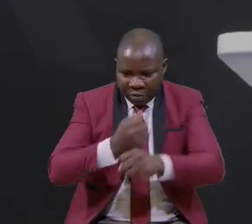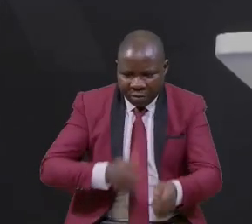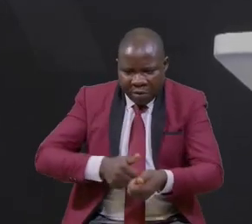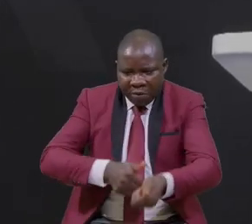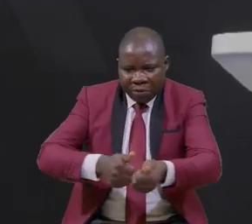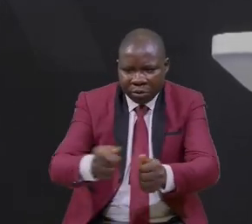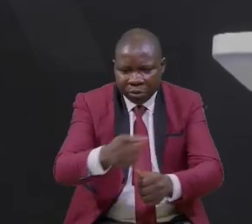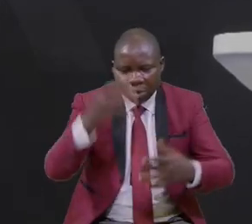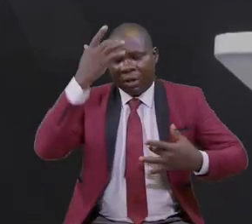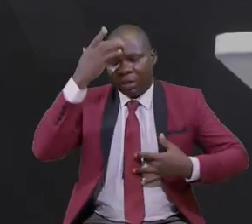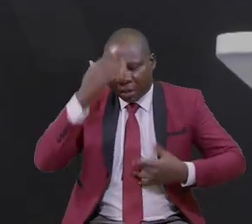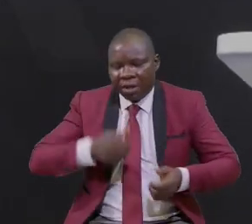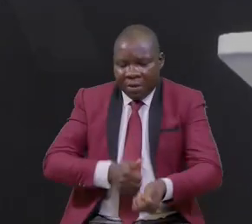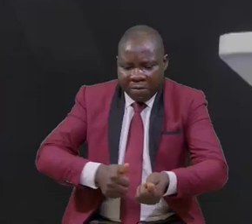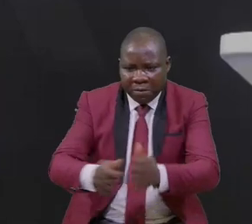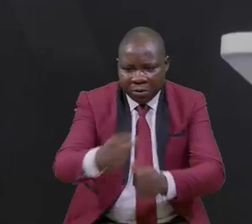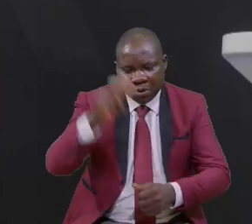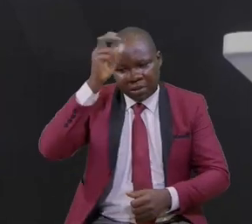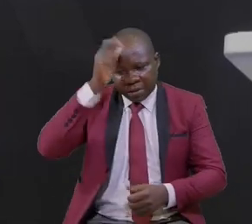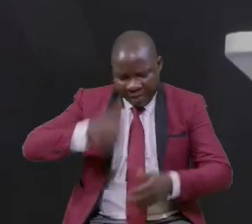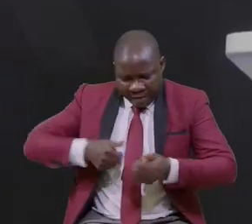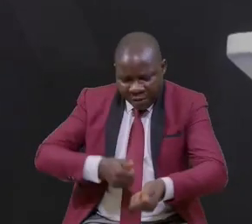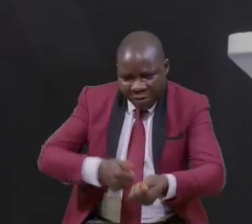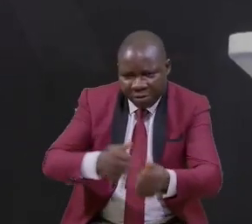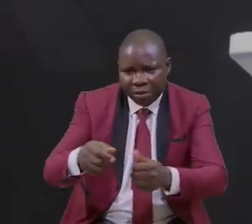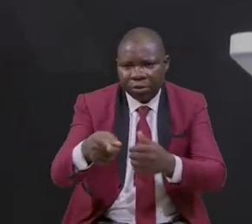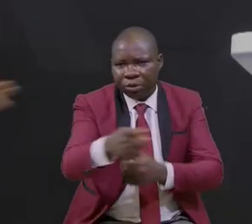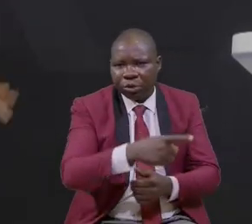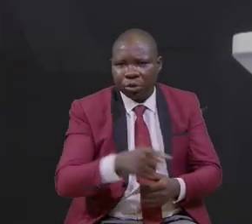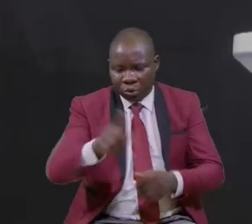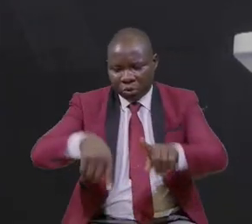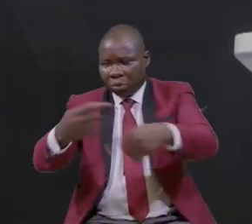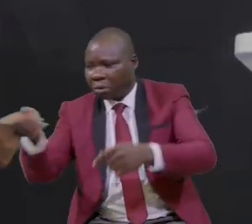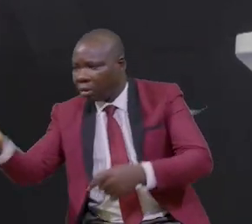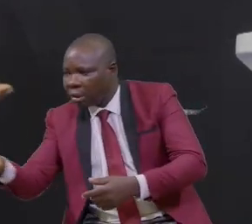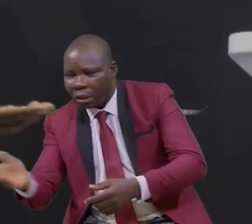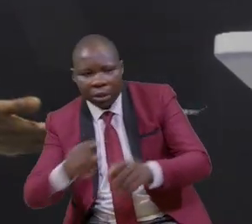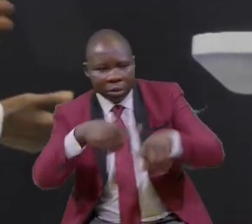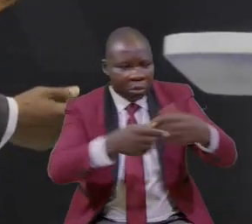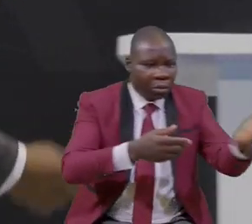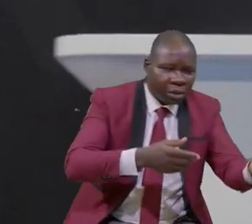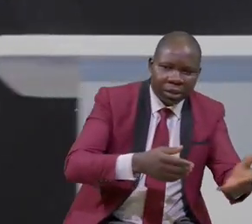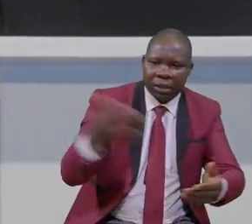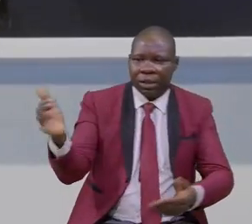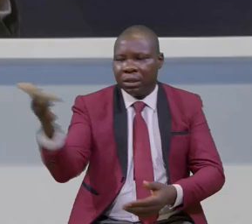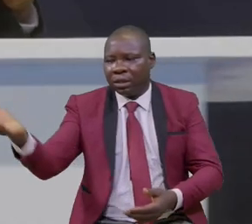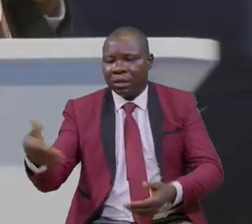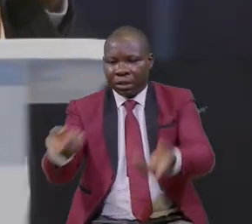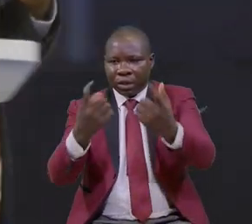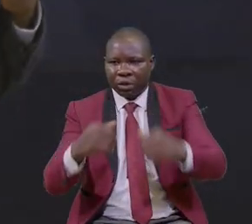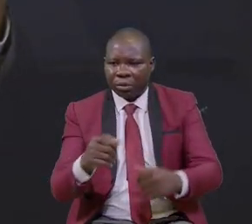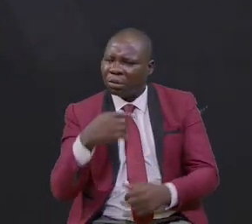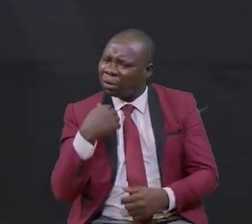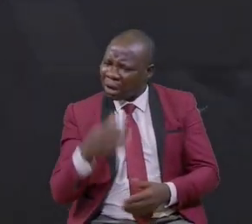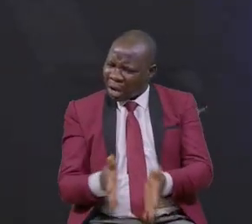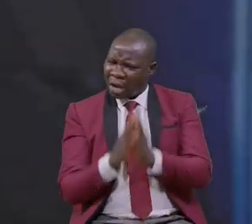maladies courent après toi. Satan est aussi derrière toi. Tu vas ici, va là-bas. Ils viennent. Tu dis, qu'est-ce que je